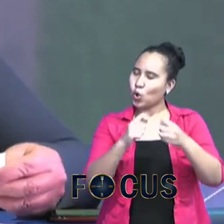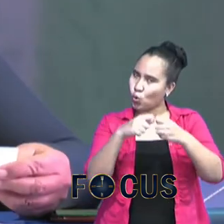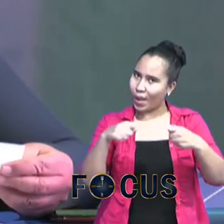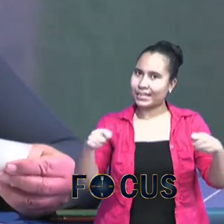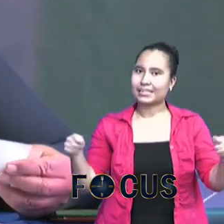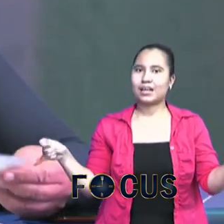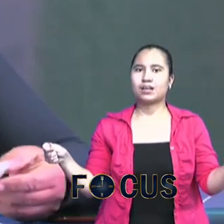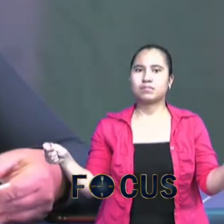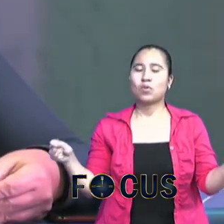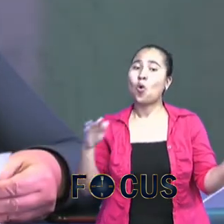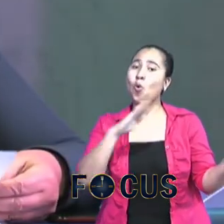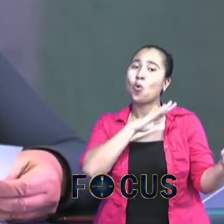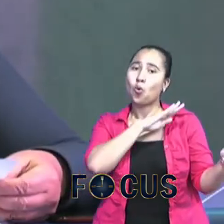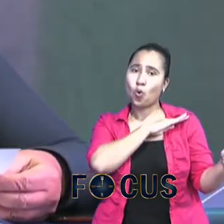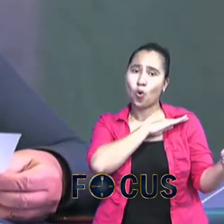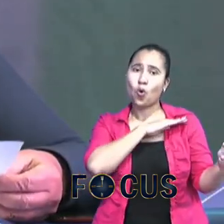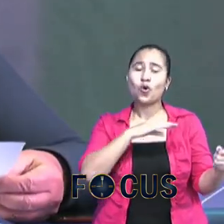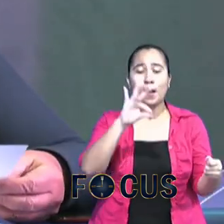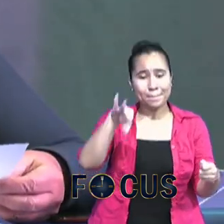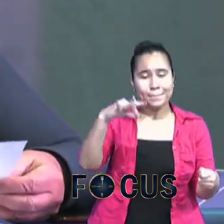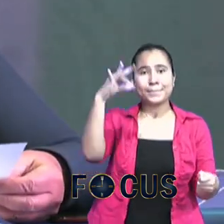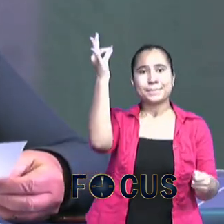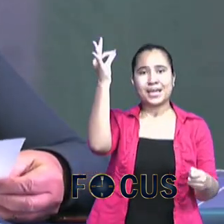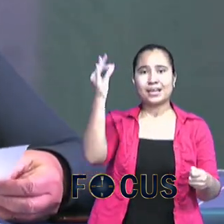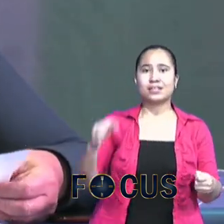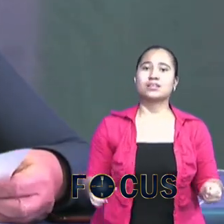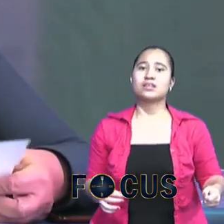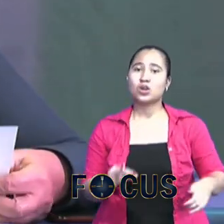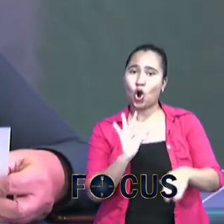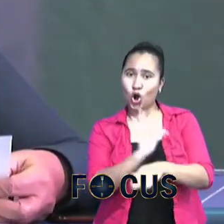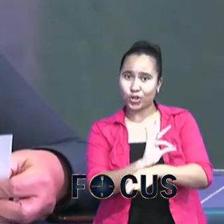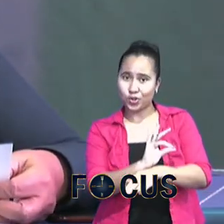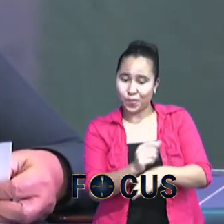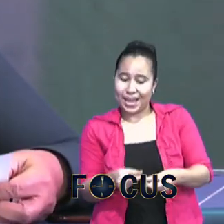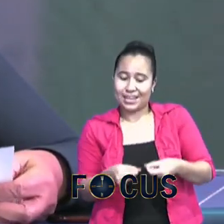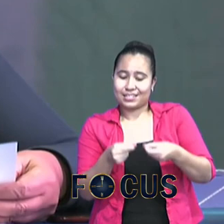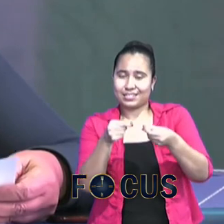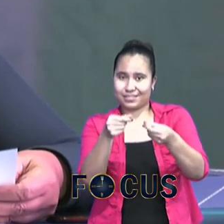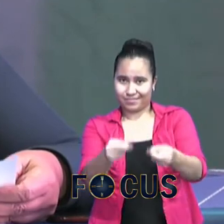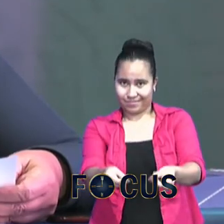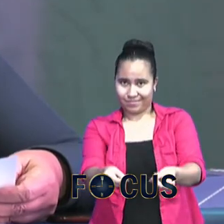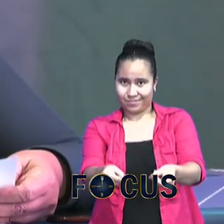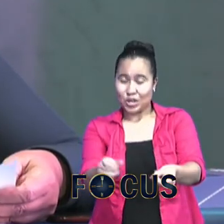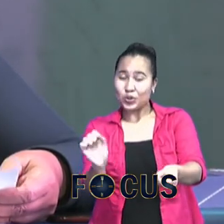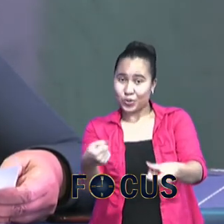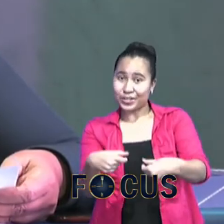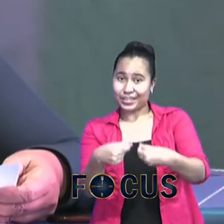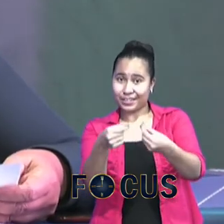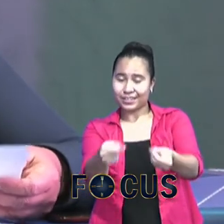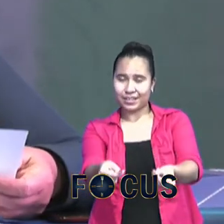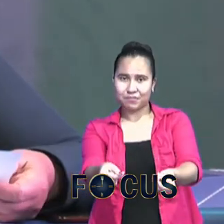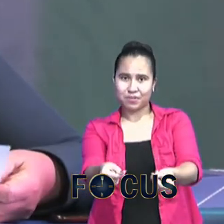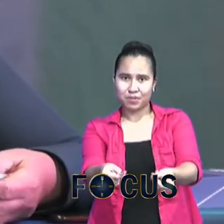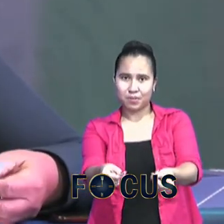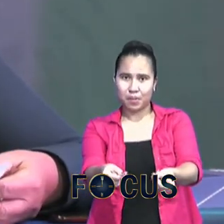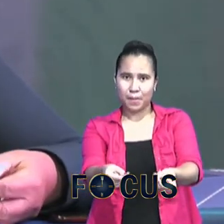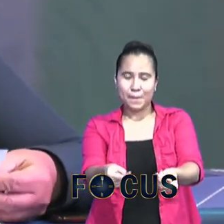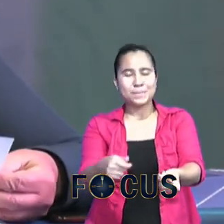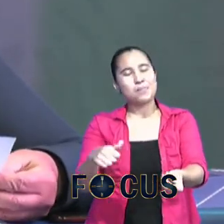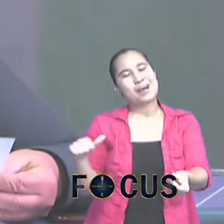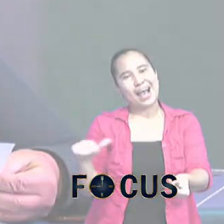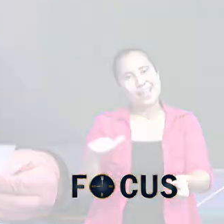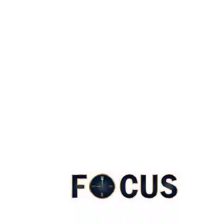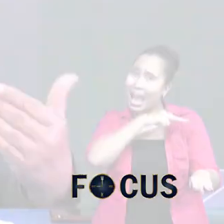kwalitatief ook beter onderwijs aangeboden kunnen krijgen, maar dan wel op een